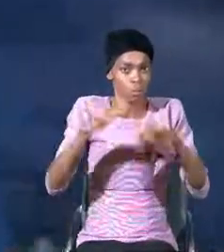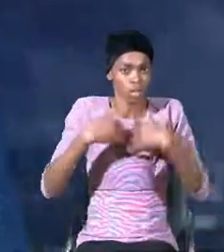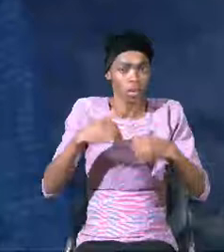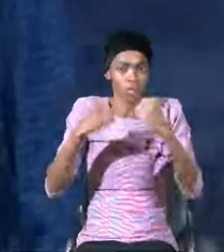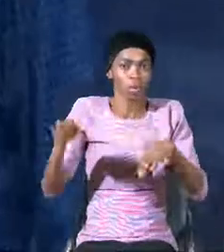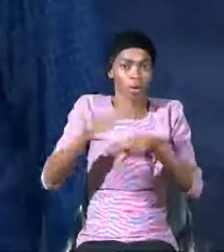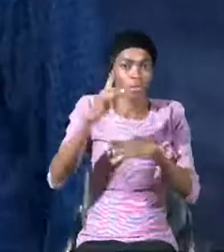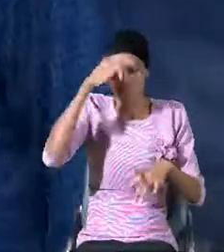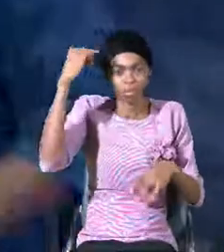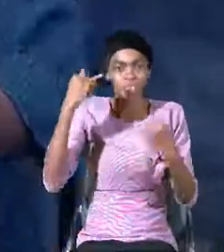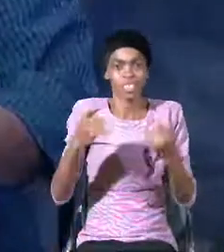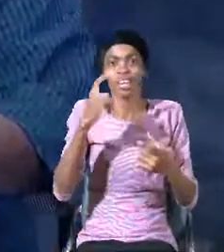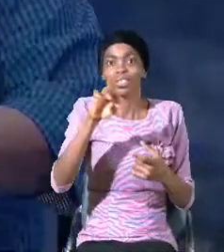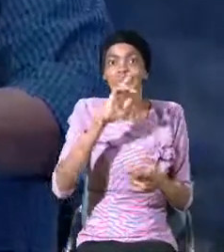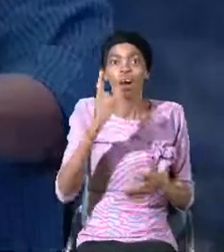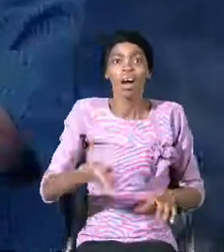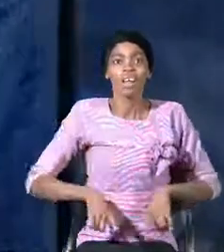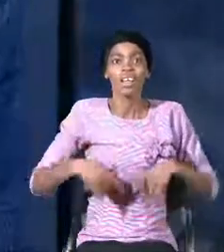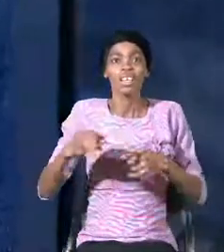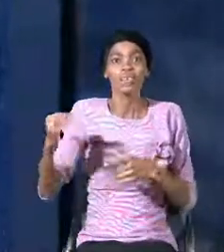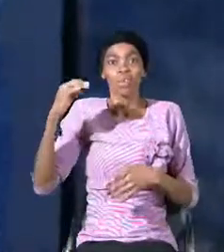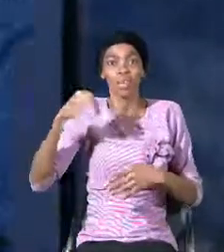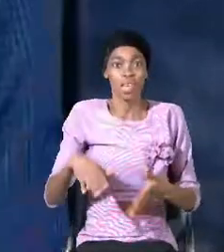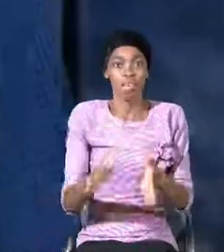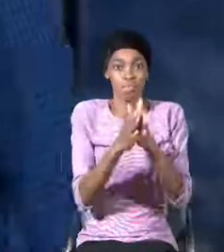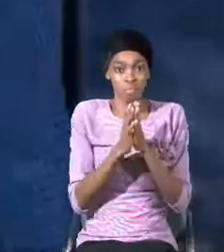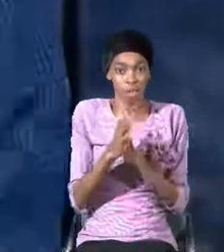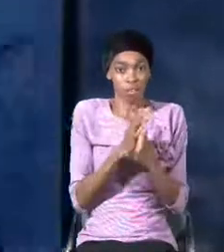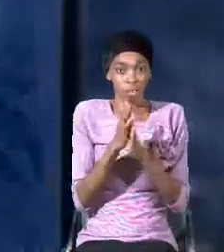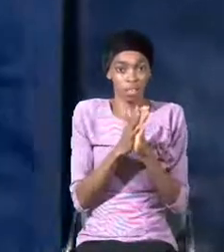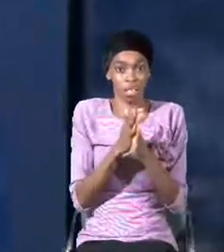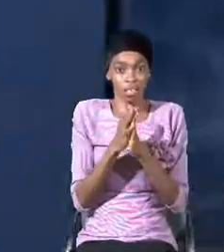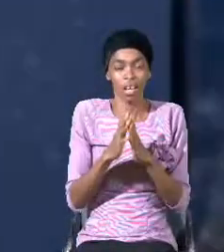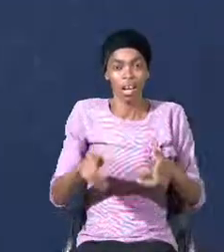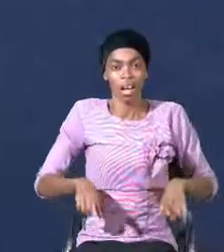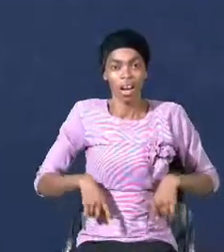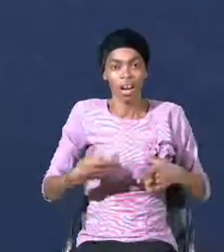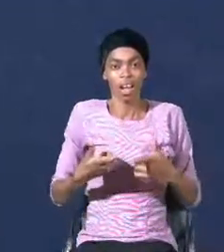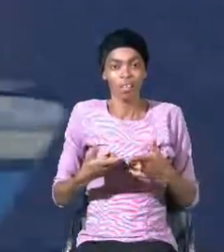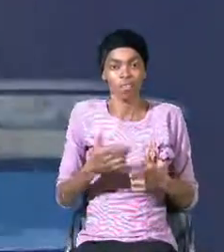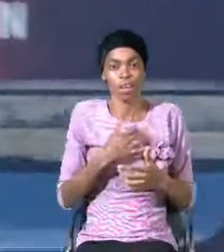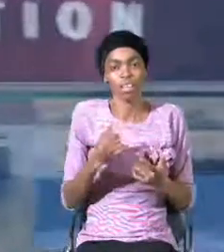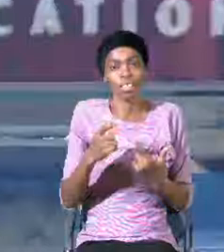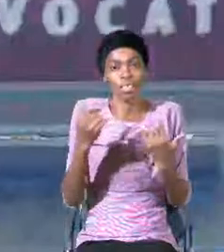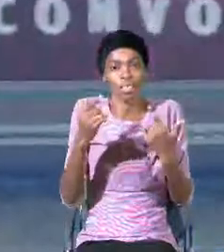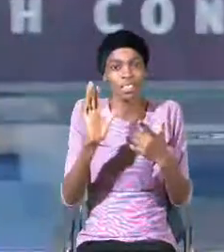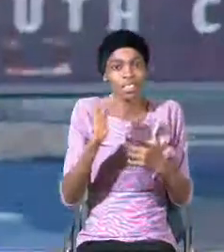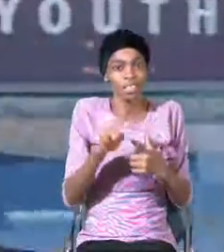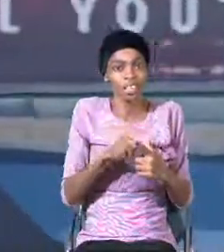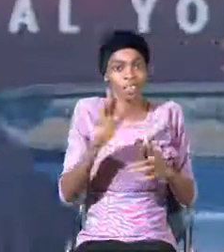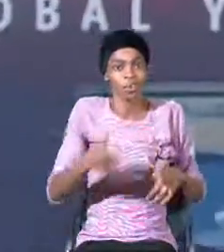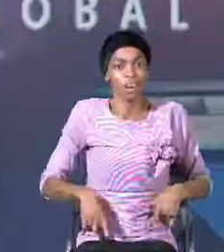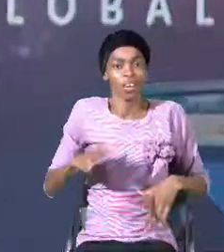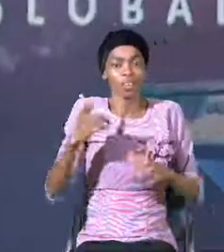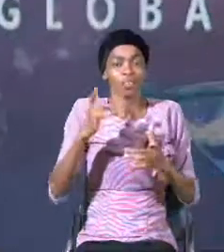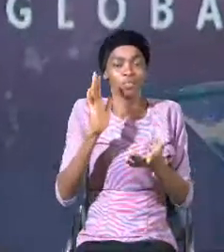sur toi. Parce que maintenant, tu mènes une vie dominée par la passion. Ensuite, ta vie